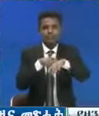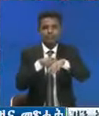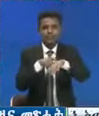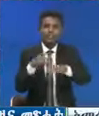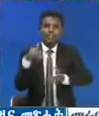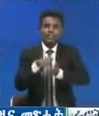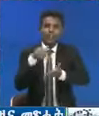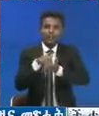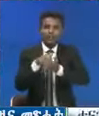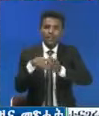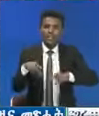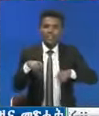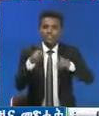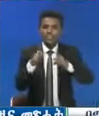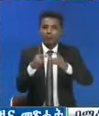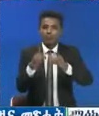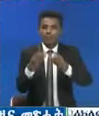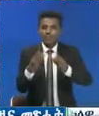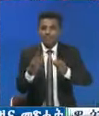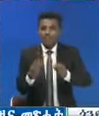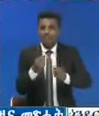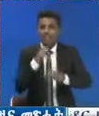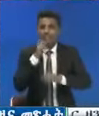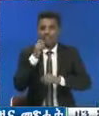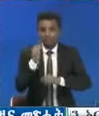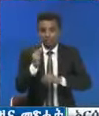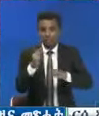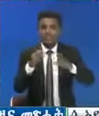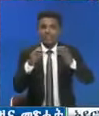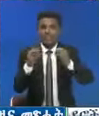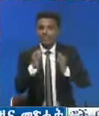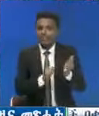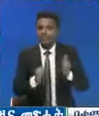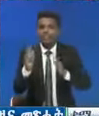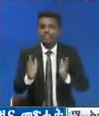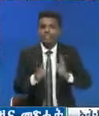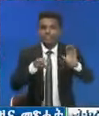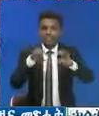ደጋግመን እርሻውን ያላለሰለስ ነው እንድናለሰልስና ቅድመ ዝግጅት እንድናደርግ